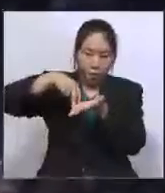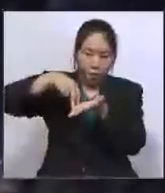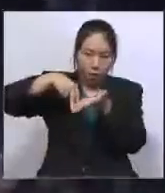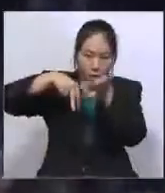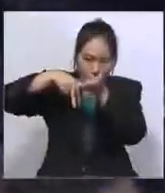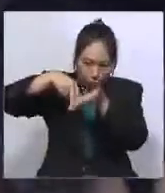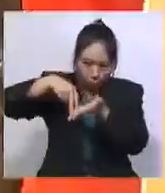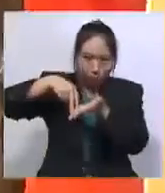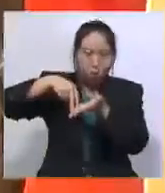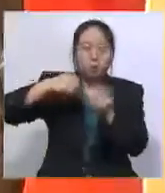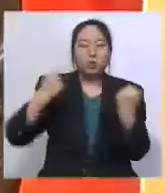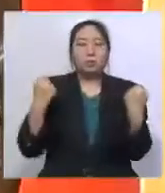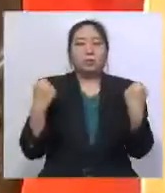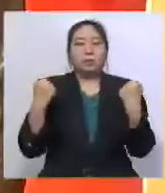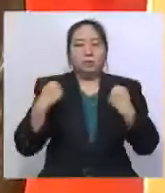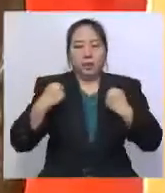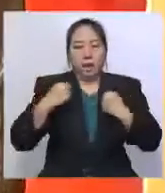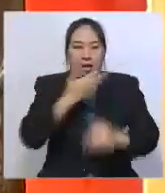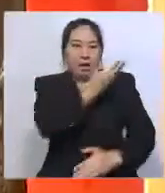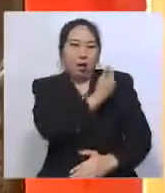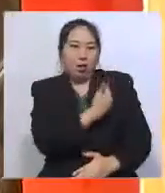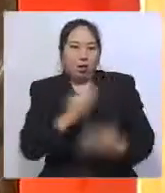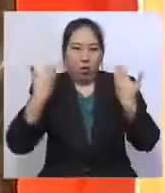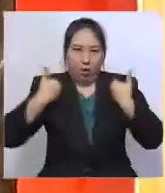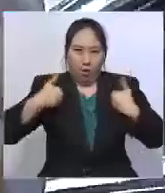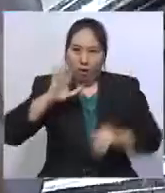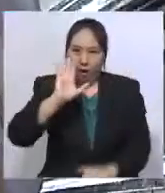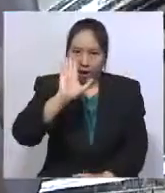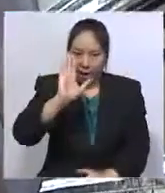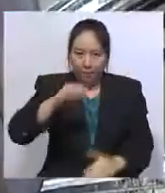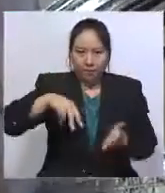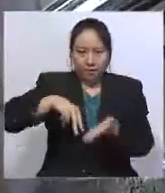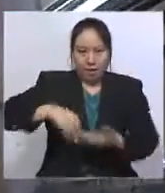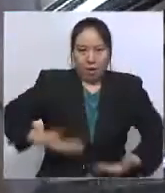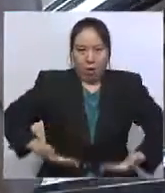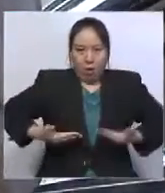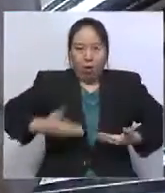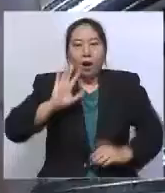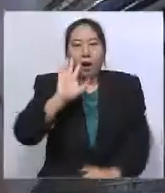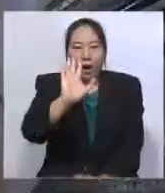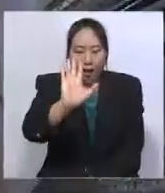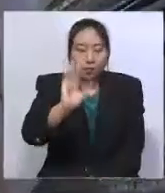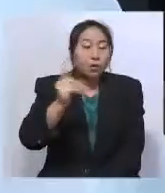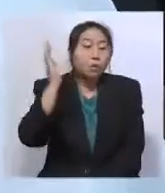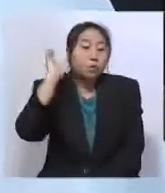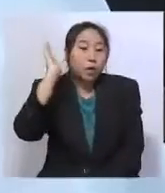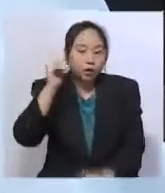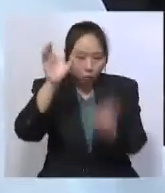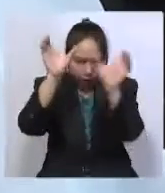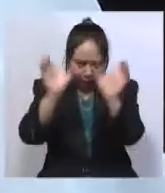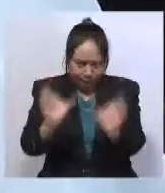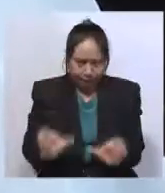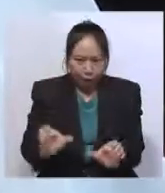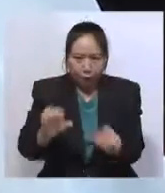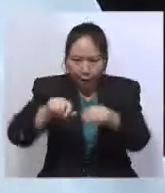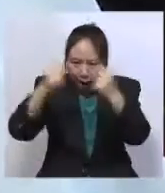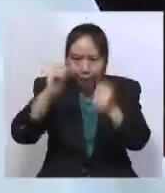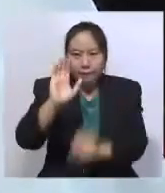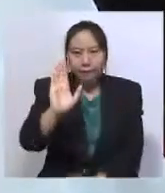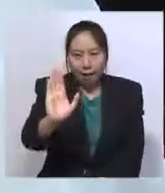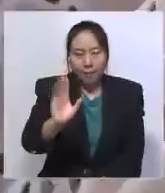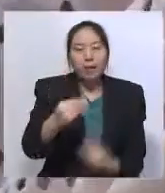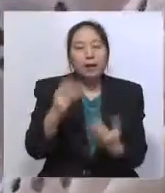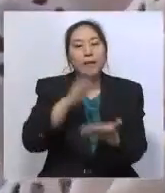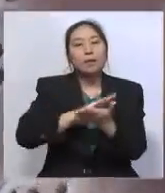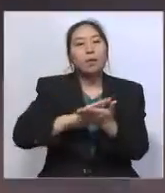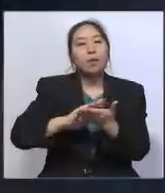ามใส่เสื้อแขนกุดและเสื้อเอวลอยส่วนผู้ชายค่ะให้สวมกางเกงขายาวไม่มีรอยขาดนะคะเพื่อความเรียบร้อยและความสวยง